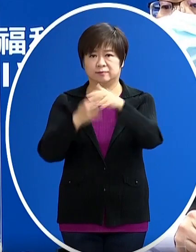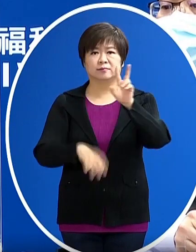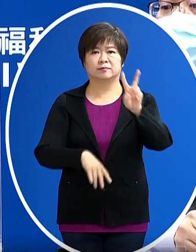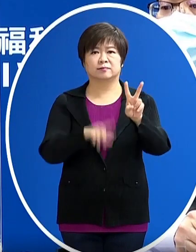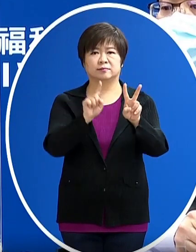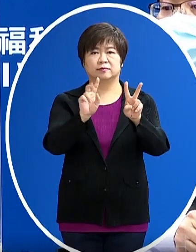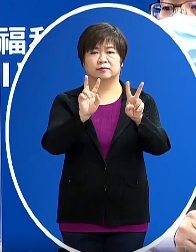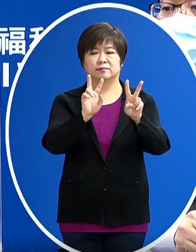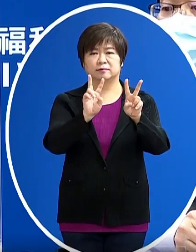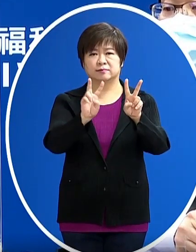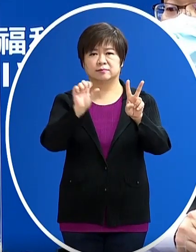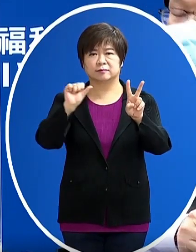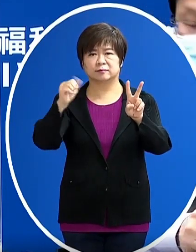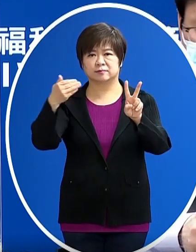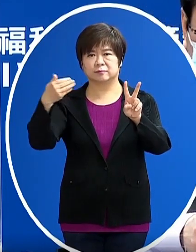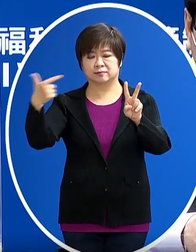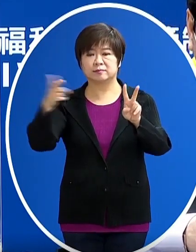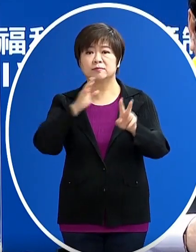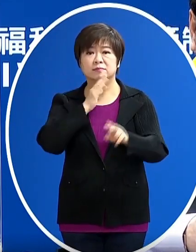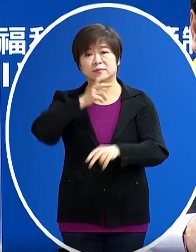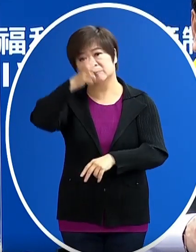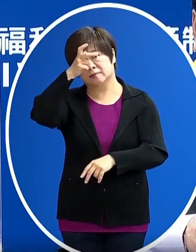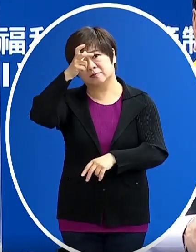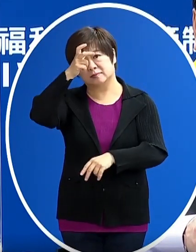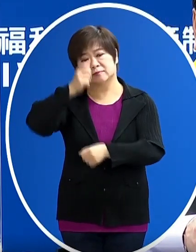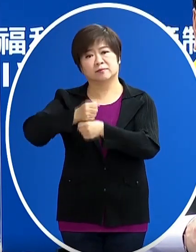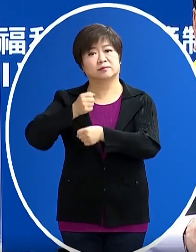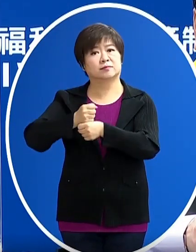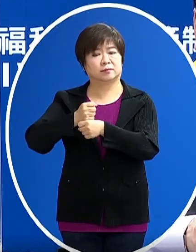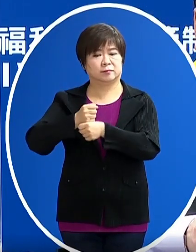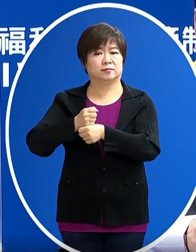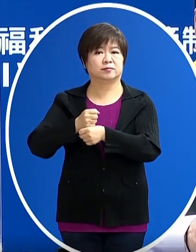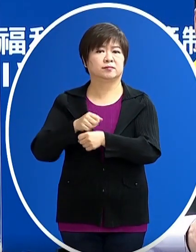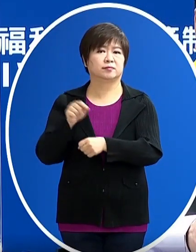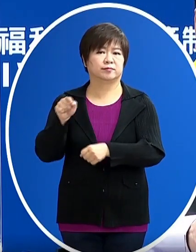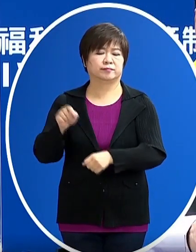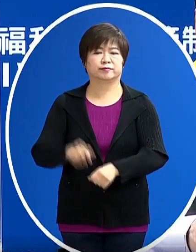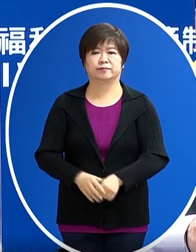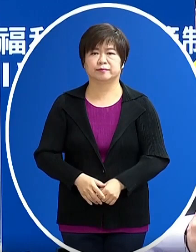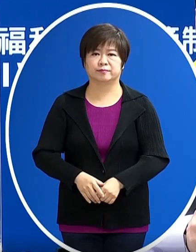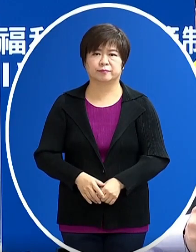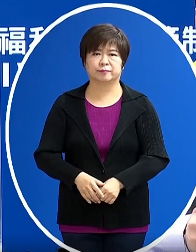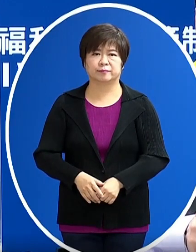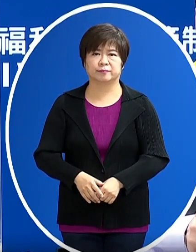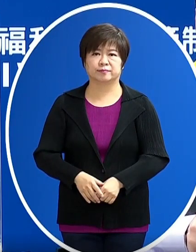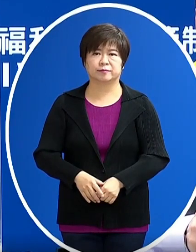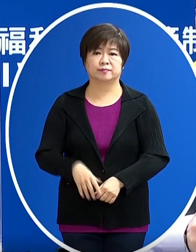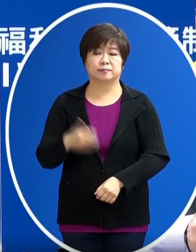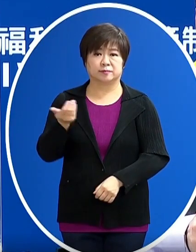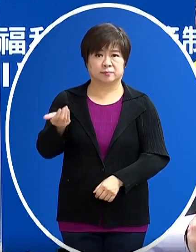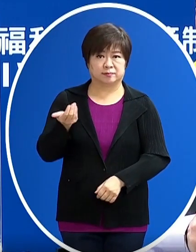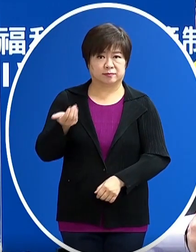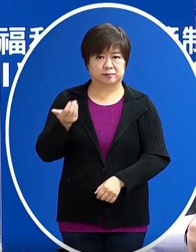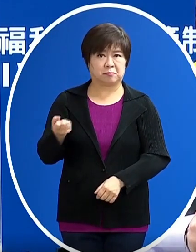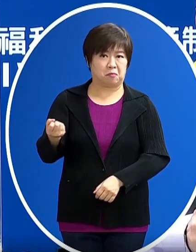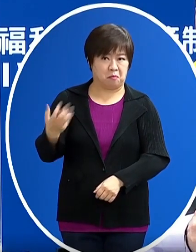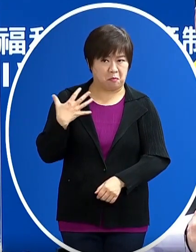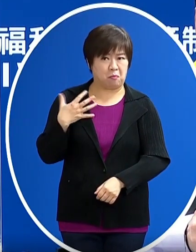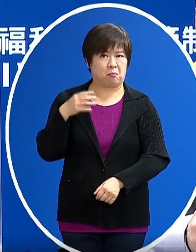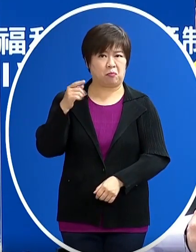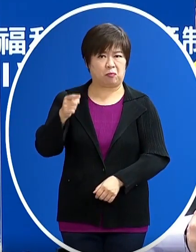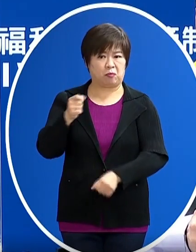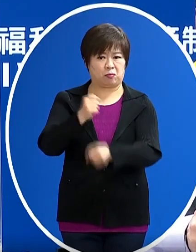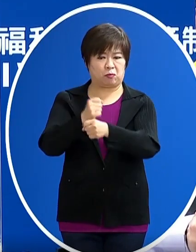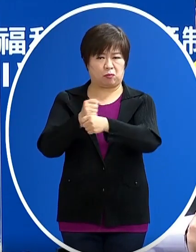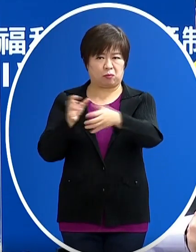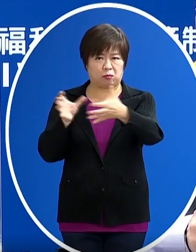2596哈，是一位哈警察的同仁，哈是一位警察的同仁。那刚刚又通报哈，他的同事哈